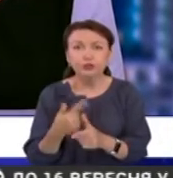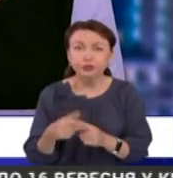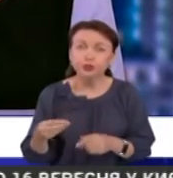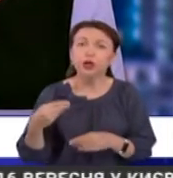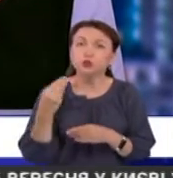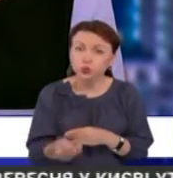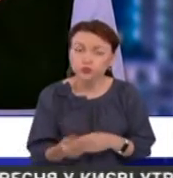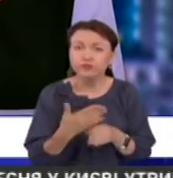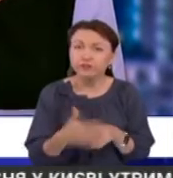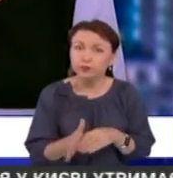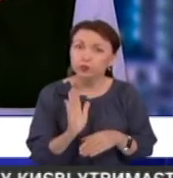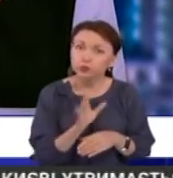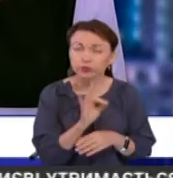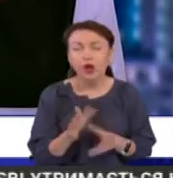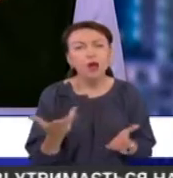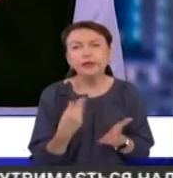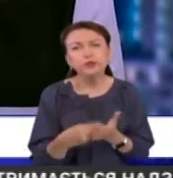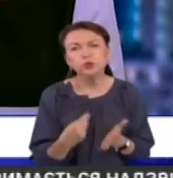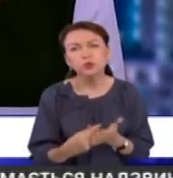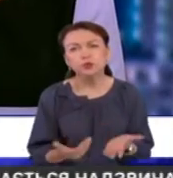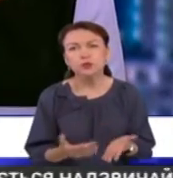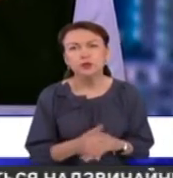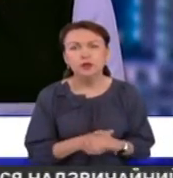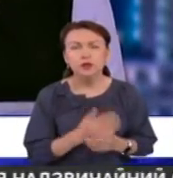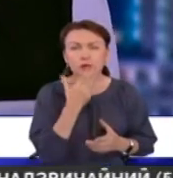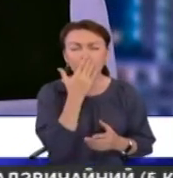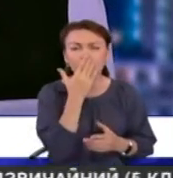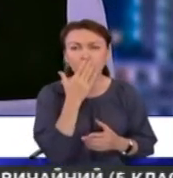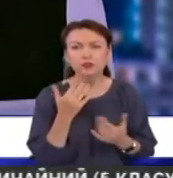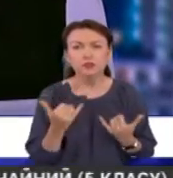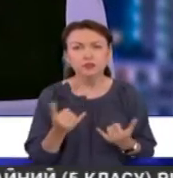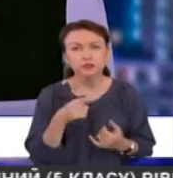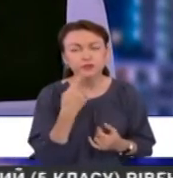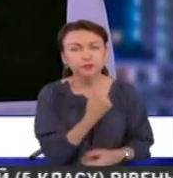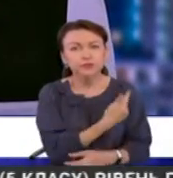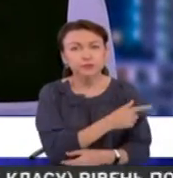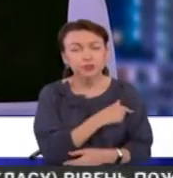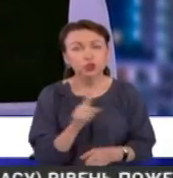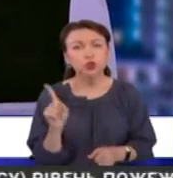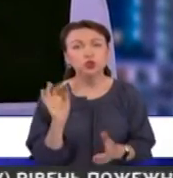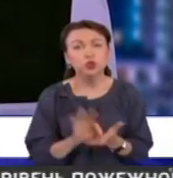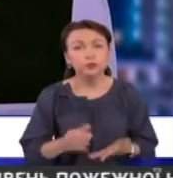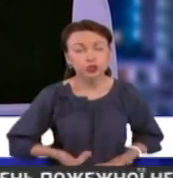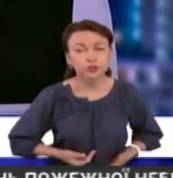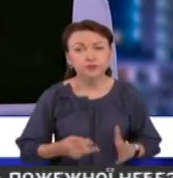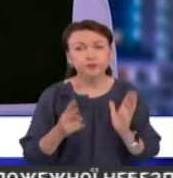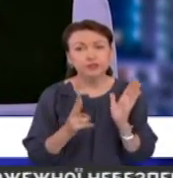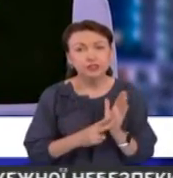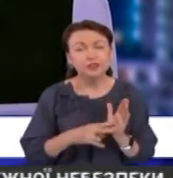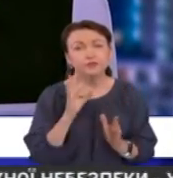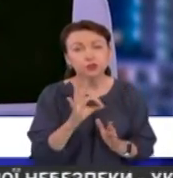їх? Що це за суми, про які йде мова? Ну, сьогодні ми говоримо про те, що медицині, щоб жити, треба принаймні 7%